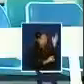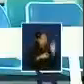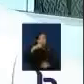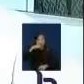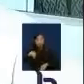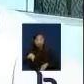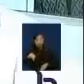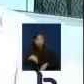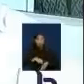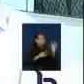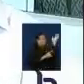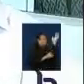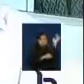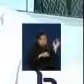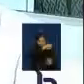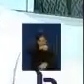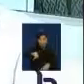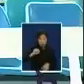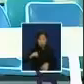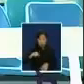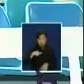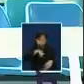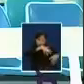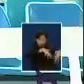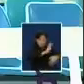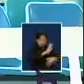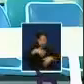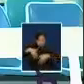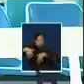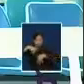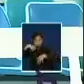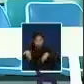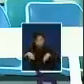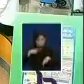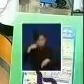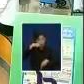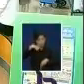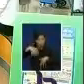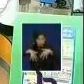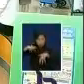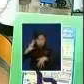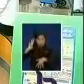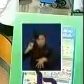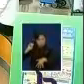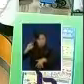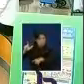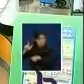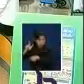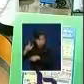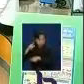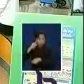เราดีกว่าสิงคโปร์มาก เราป่วยน้อยกว่าเยอะ เมื่อเทียบกับประชากรทั้งประเทศของเขาของเรานี่เกือบ70ล้านคนป่วยไม่เท่าไหร่แต่สิงคโป